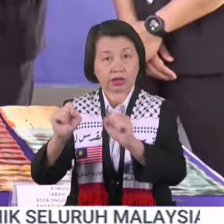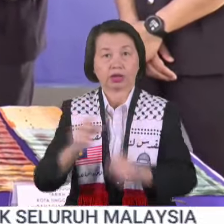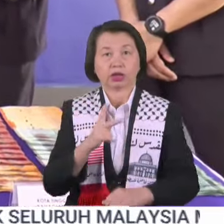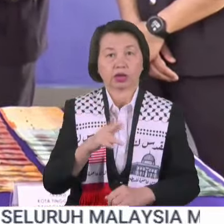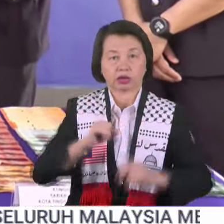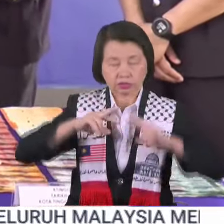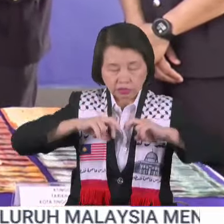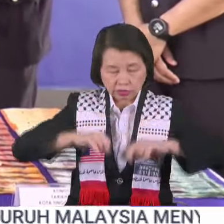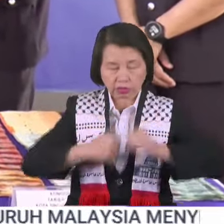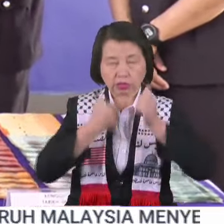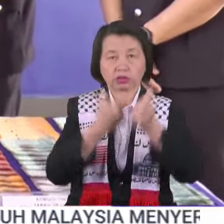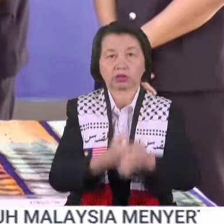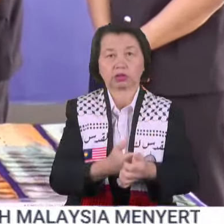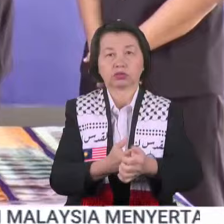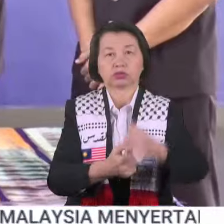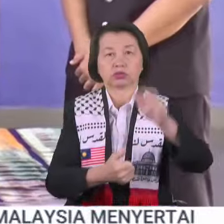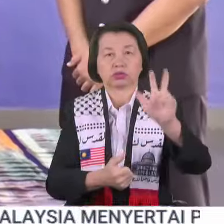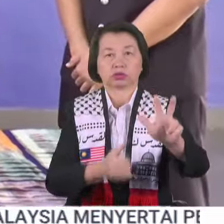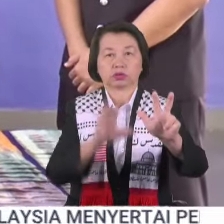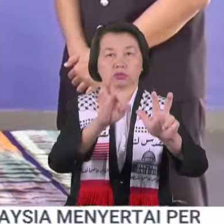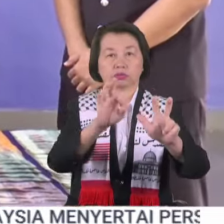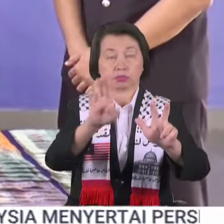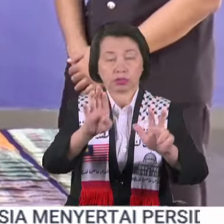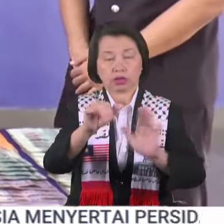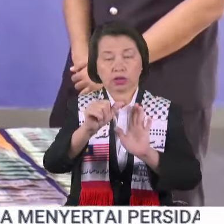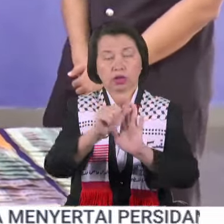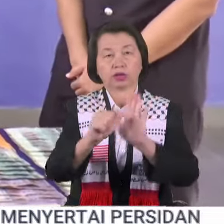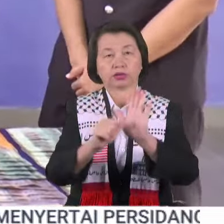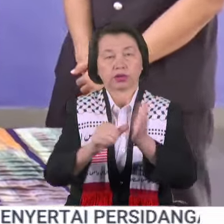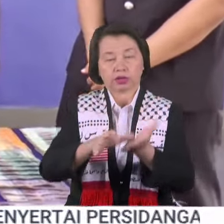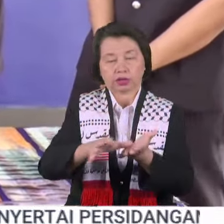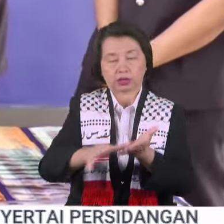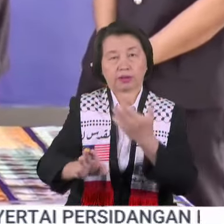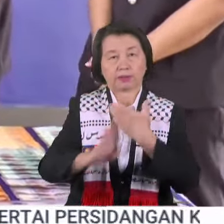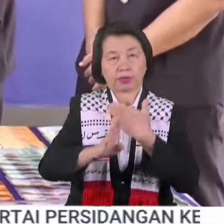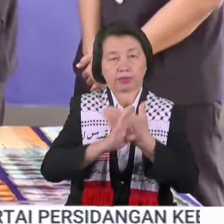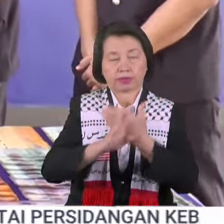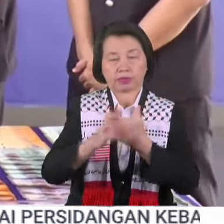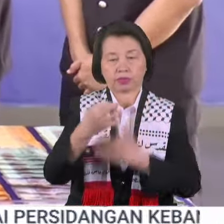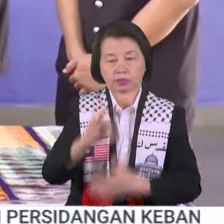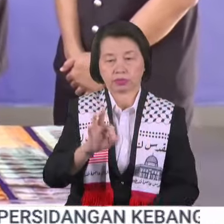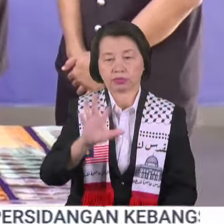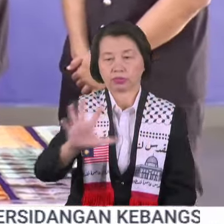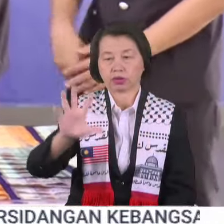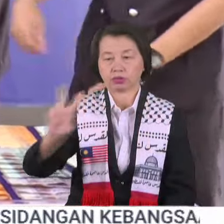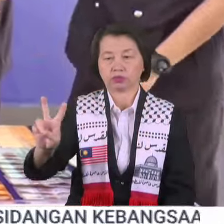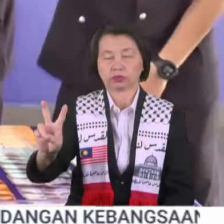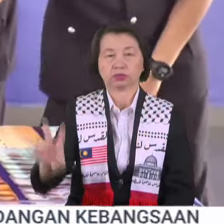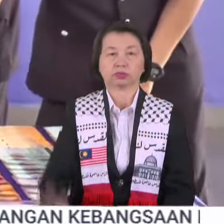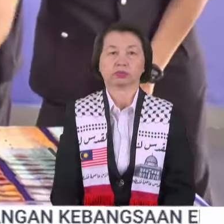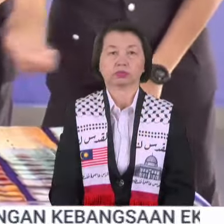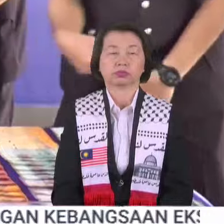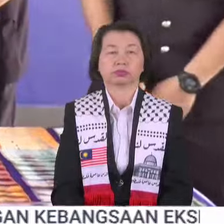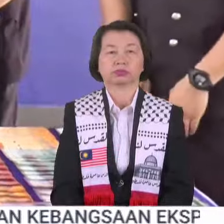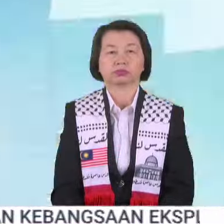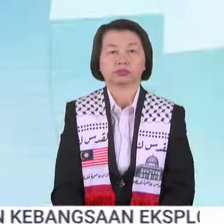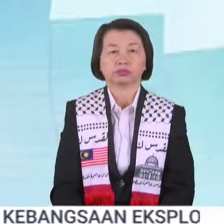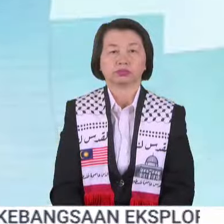kes disiasat mengikut Seksyen 39B Akta Dadah Berbahaya 1952.